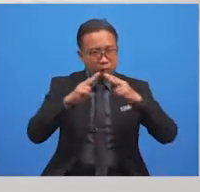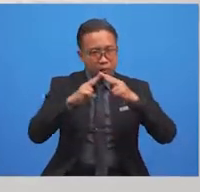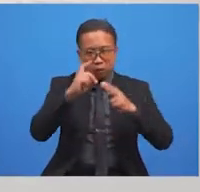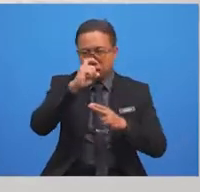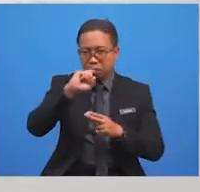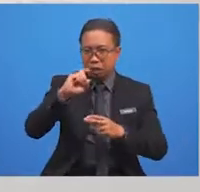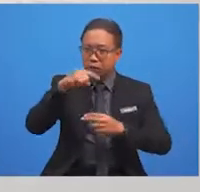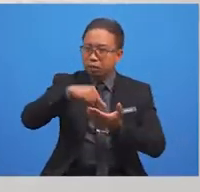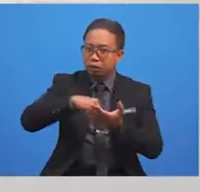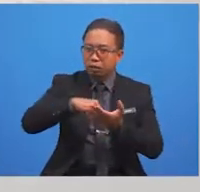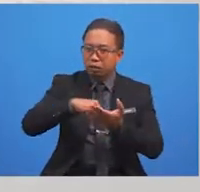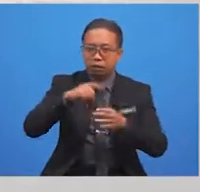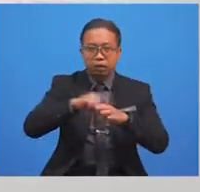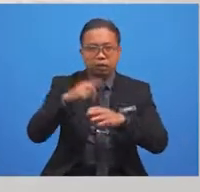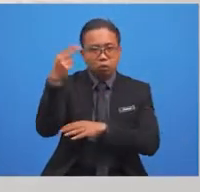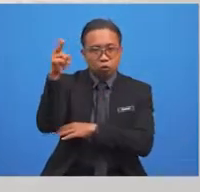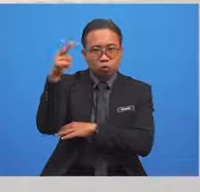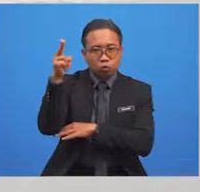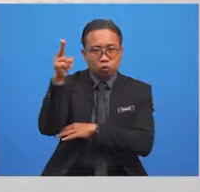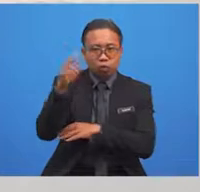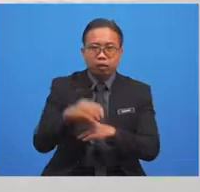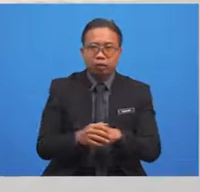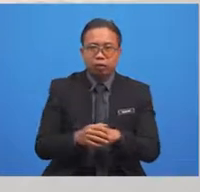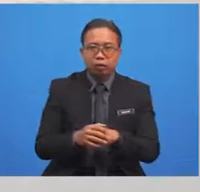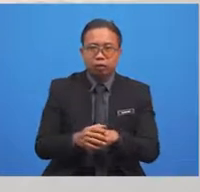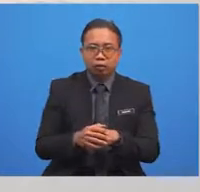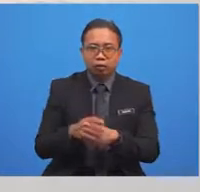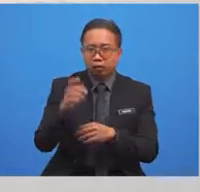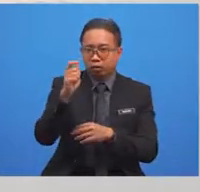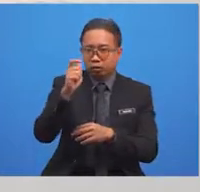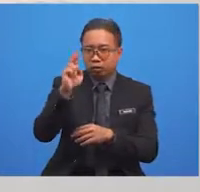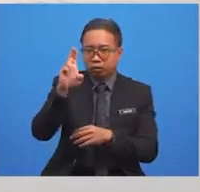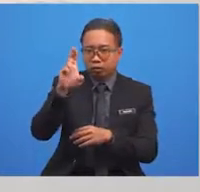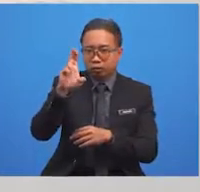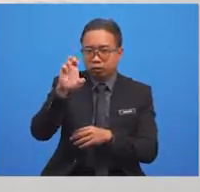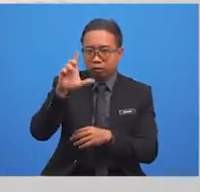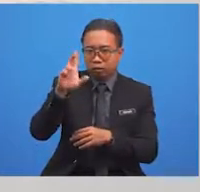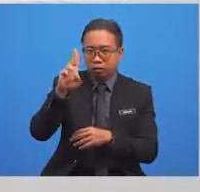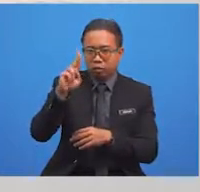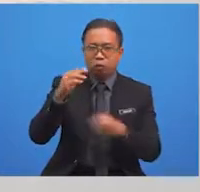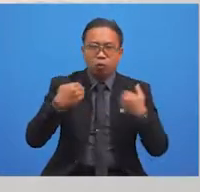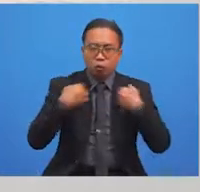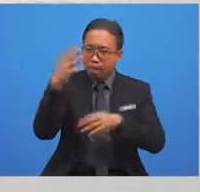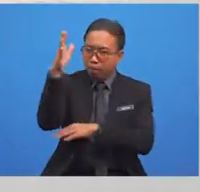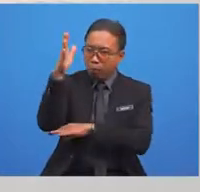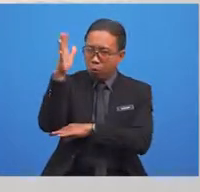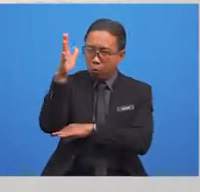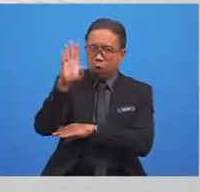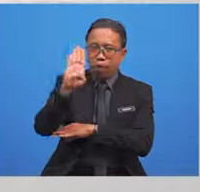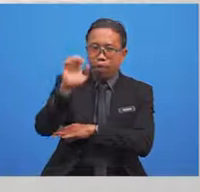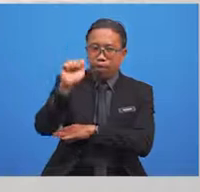ini ialah di hutan Dipterokarpa, iaitu hutan pokok-pokok balak